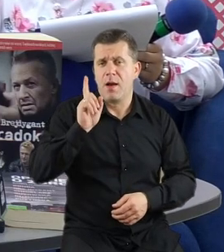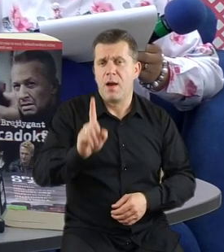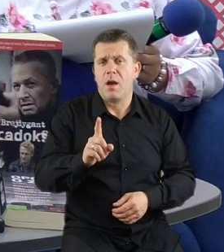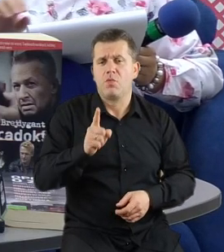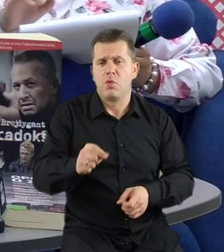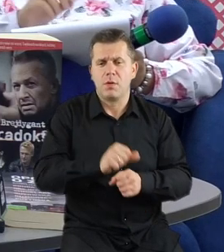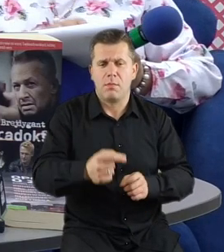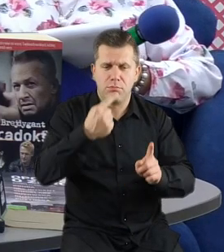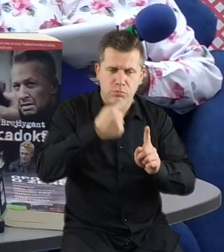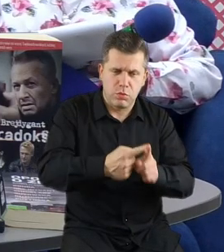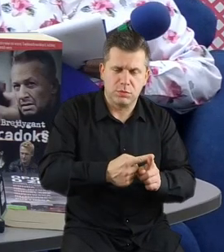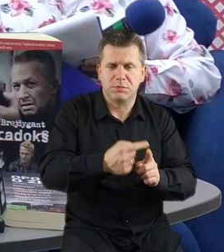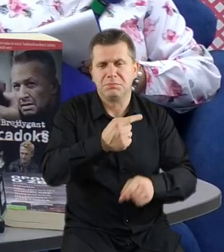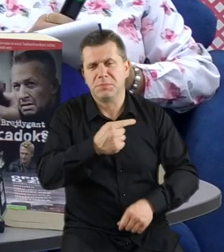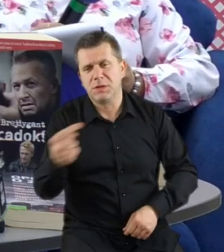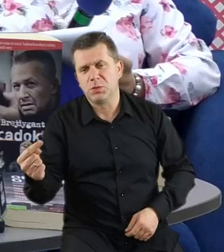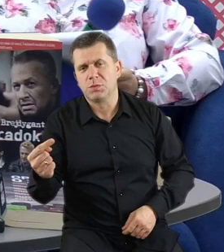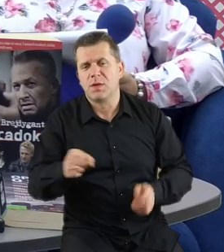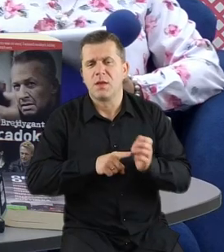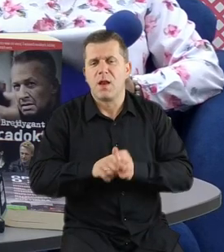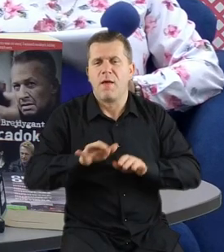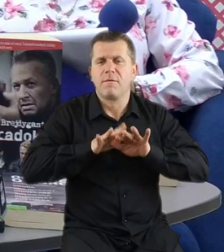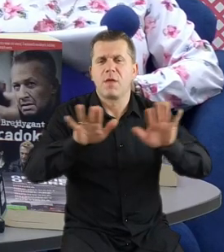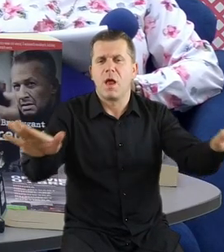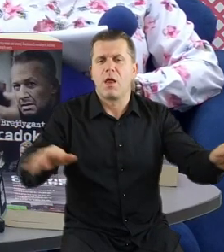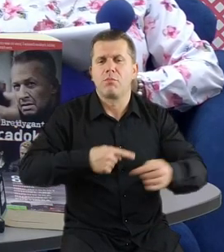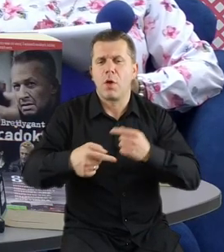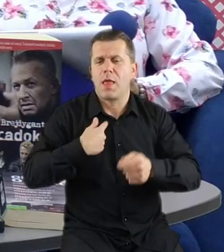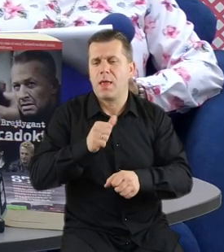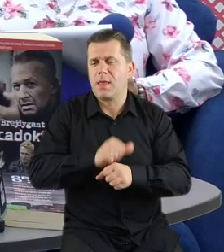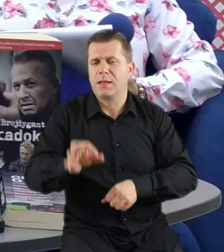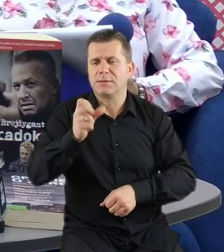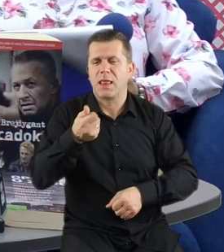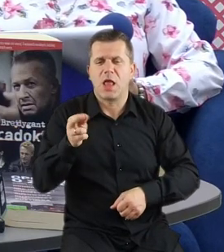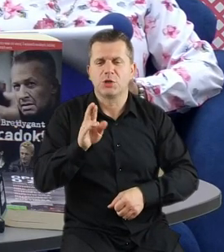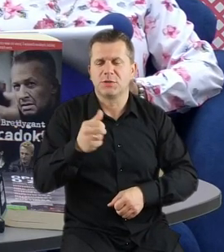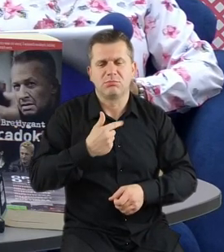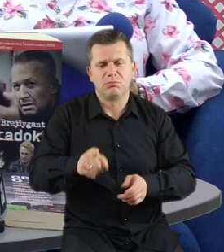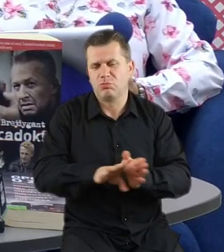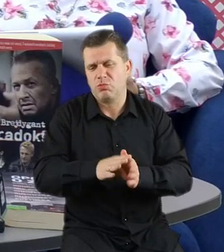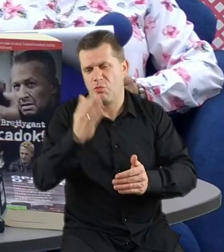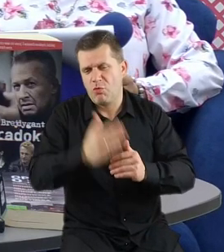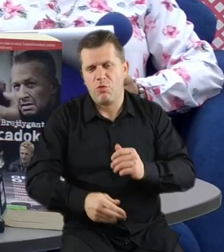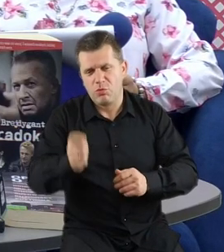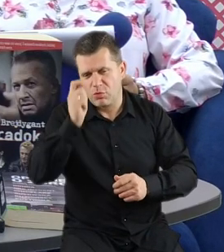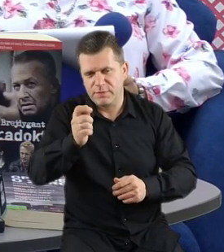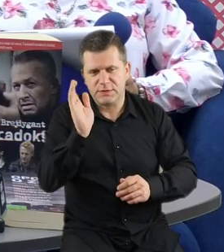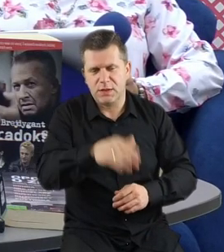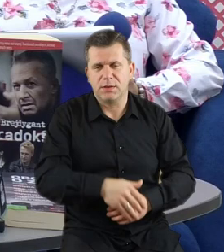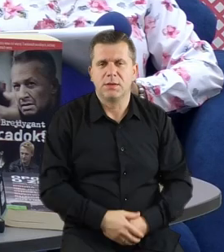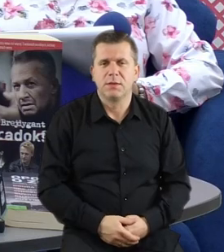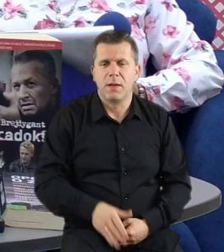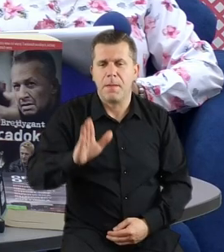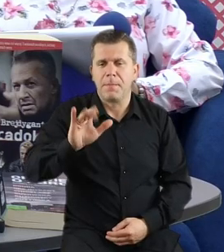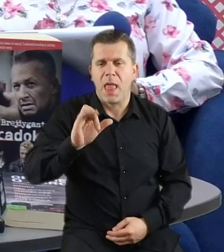ale to jest i plus, i minus, bo tak naprawdę dla wielu producentów ja jestem scenarzystą i do widzenia, i tam przestań, Brady Gunn,